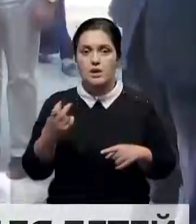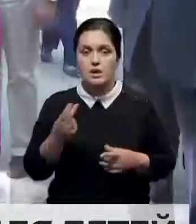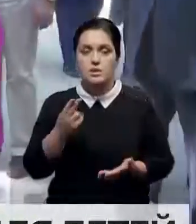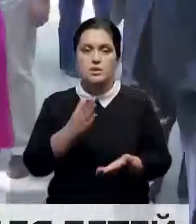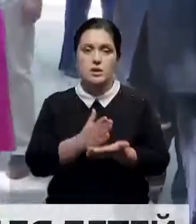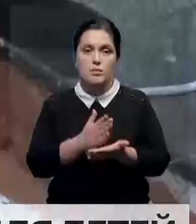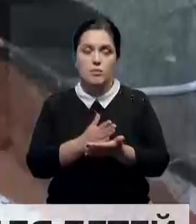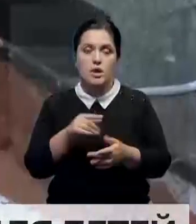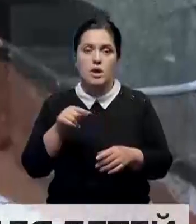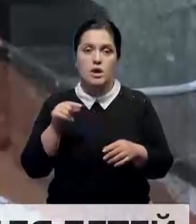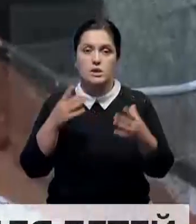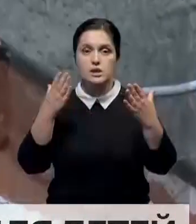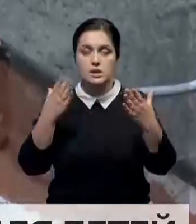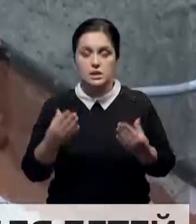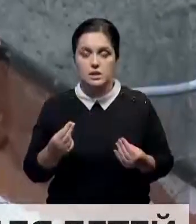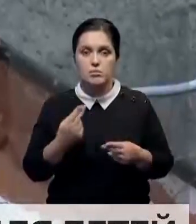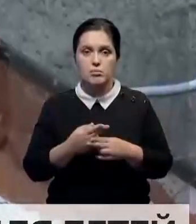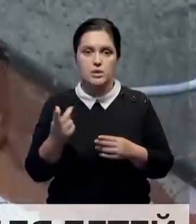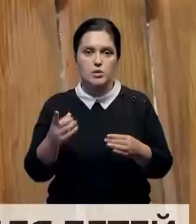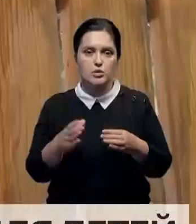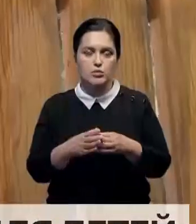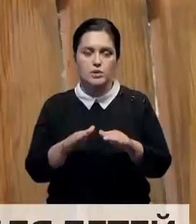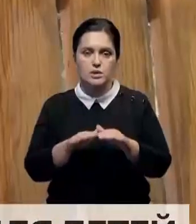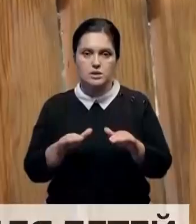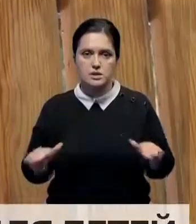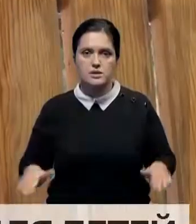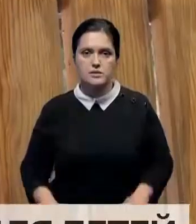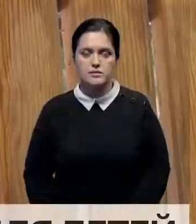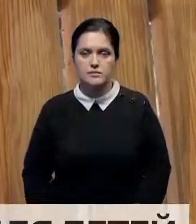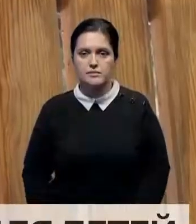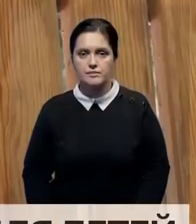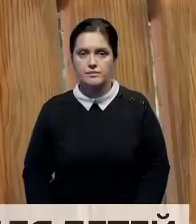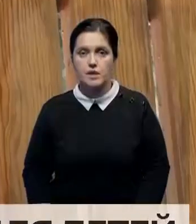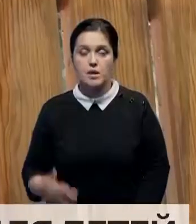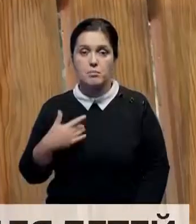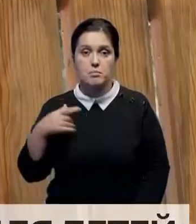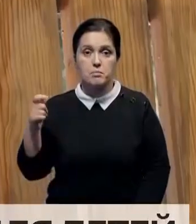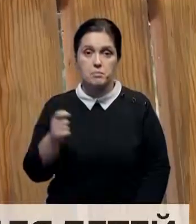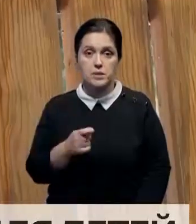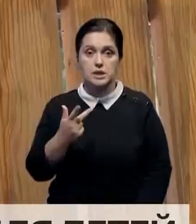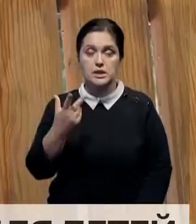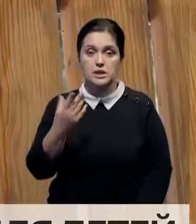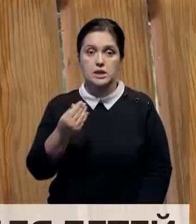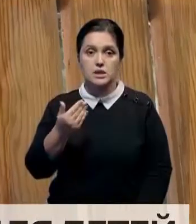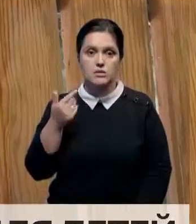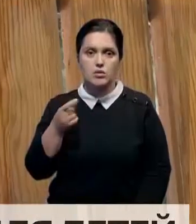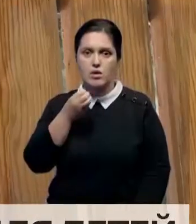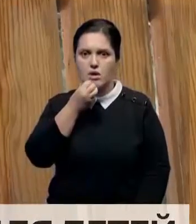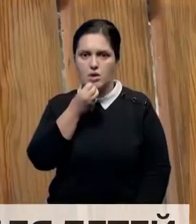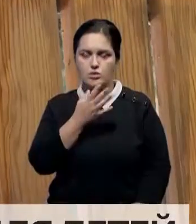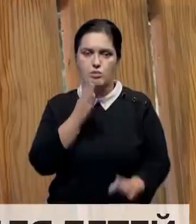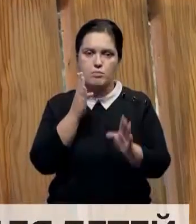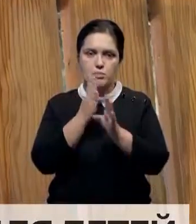направлении. В эти дни здесь уже успели принять первую группу детей. Мы приехали 3 дня назад. Здесь действительно хорошо.